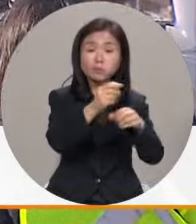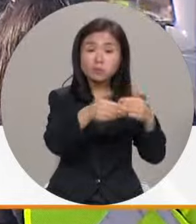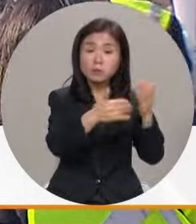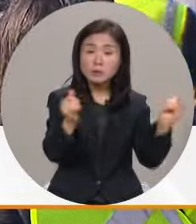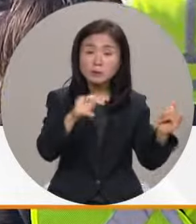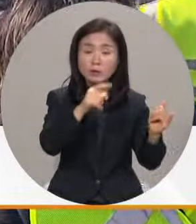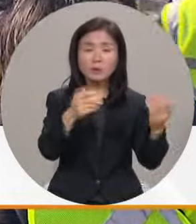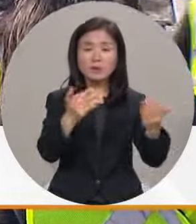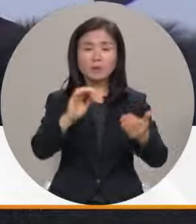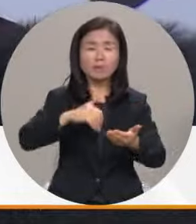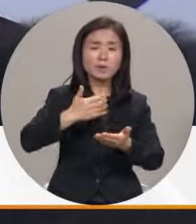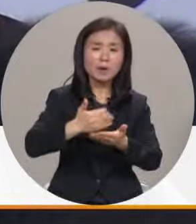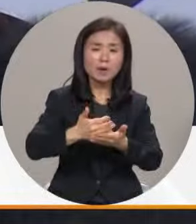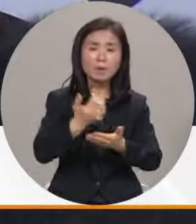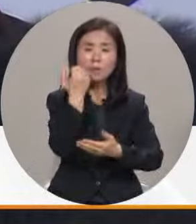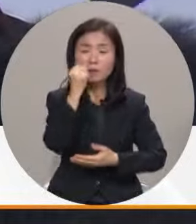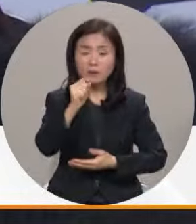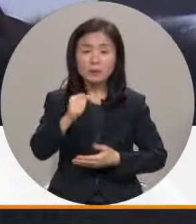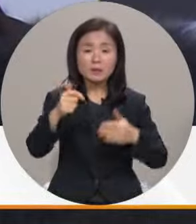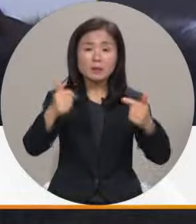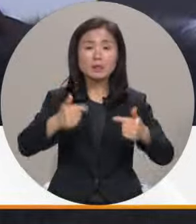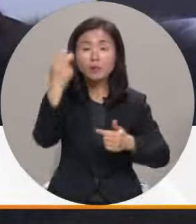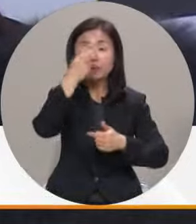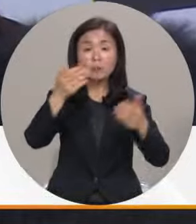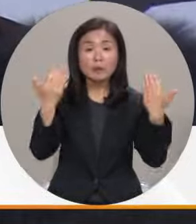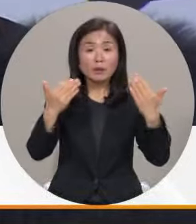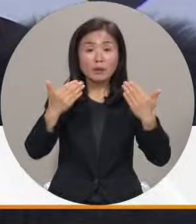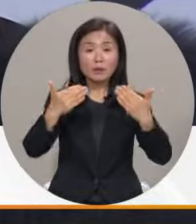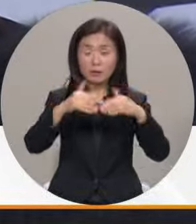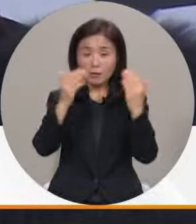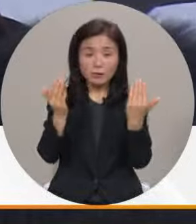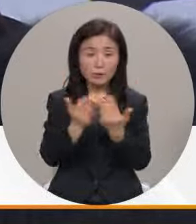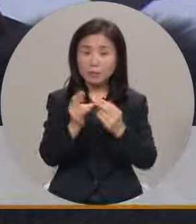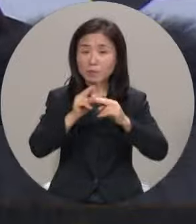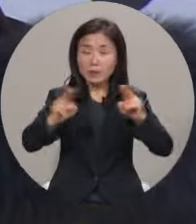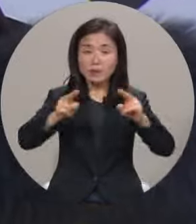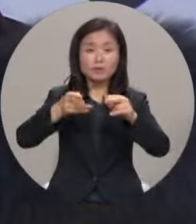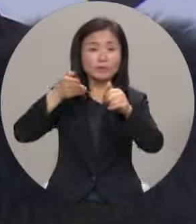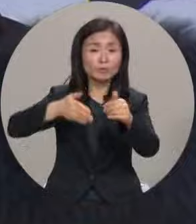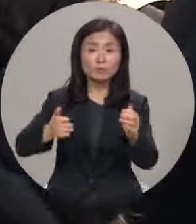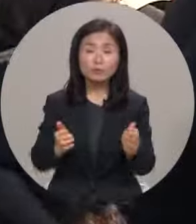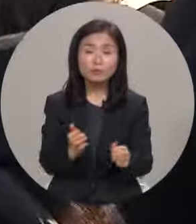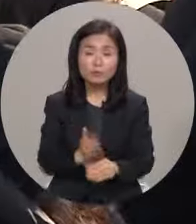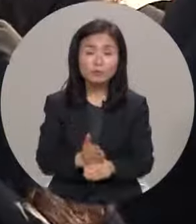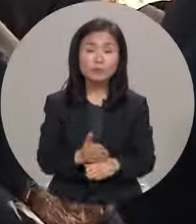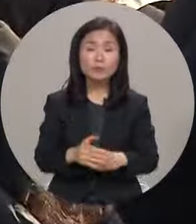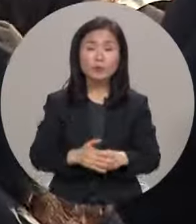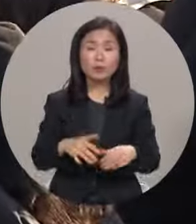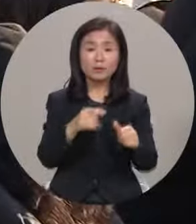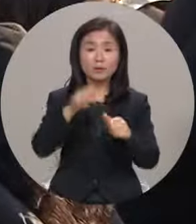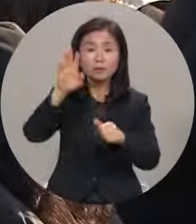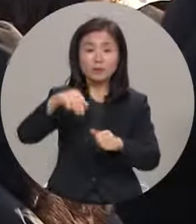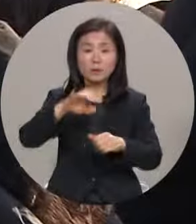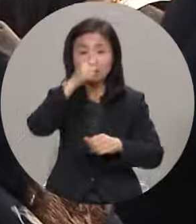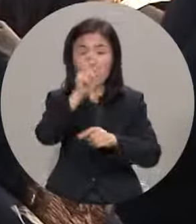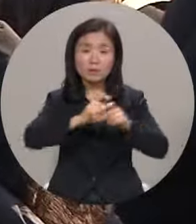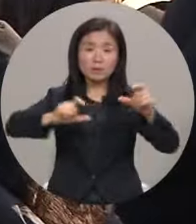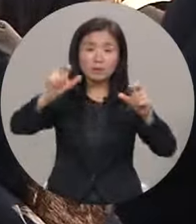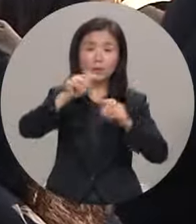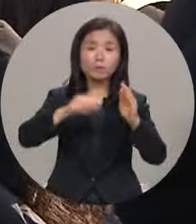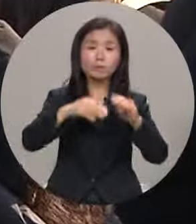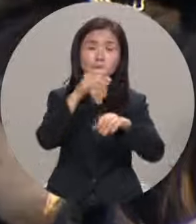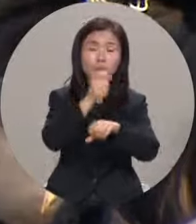것이라며 늘봄 학교의 전면 백지화를 요구하는 상황입니다 교육부는 예산을 들려 공무원 인력을 증원하는